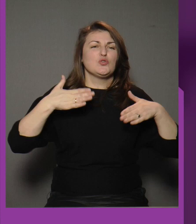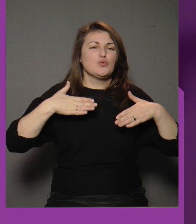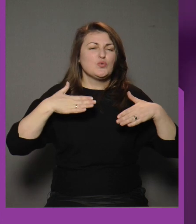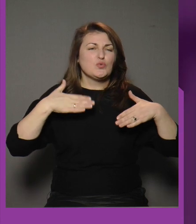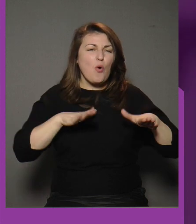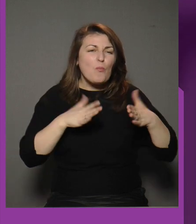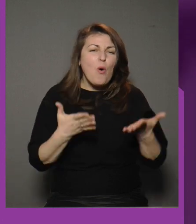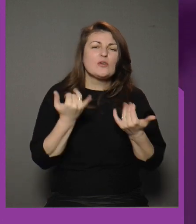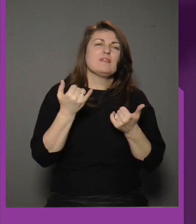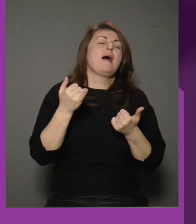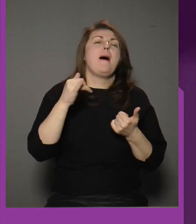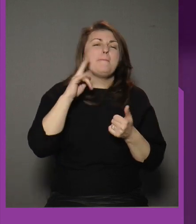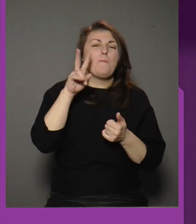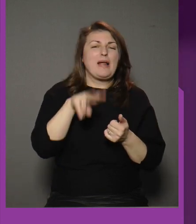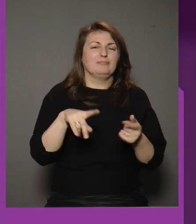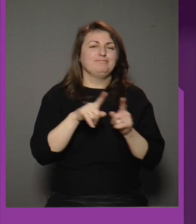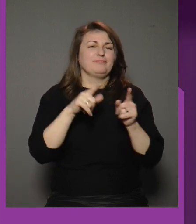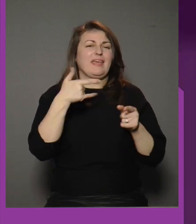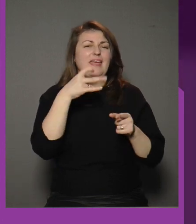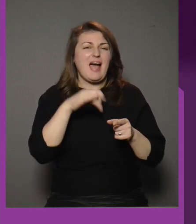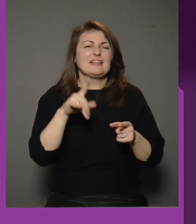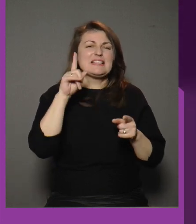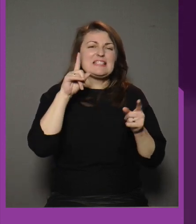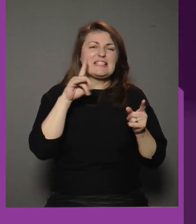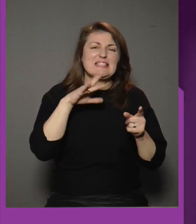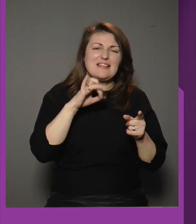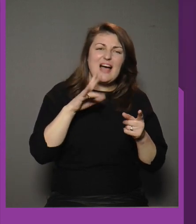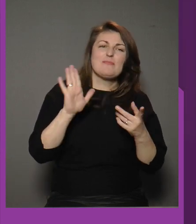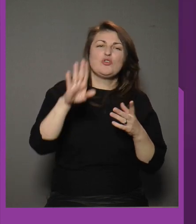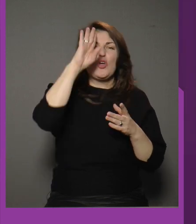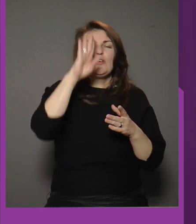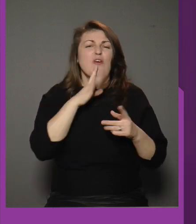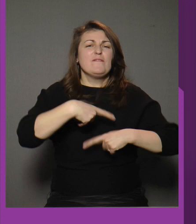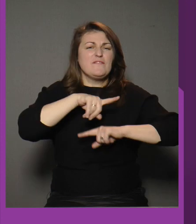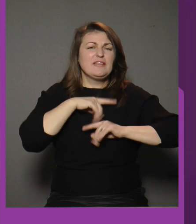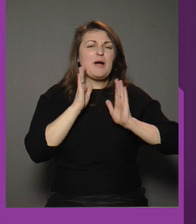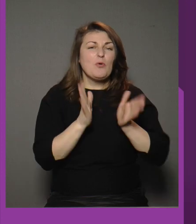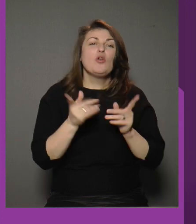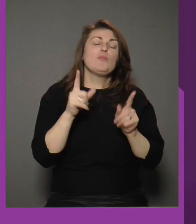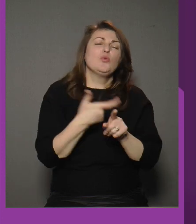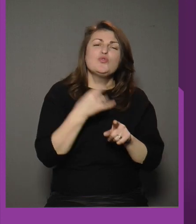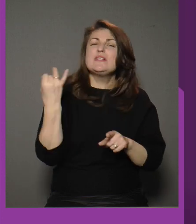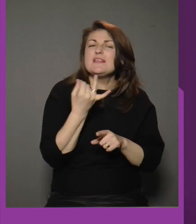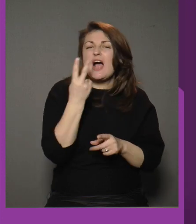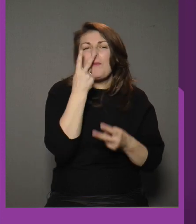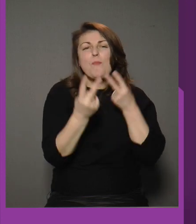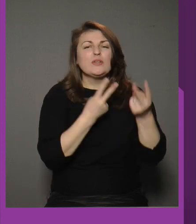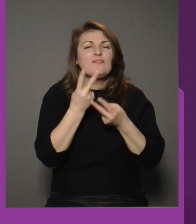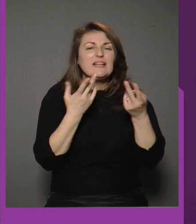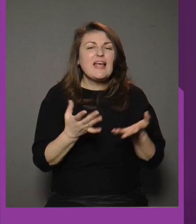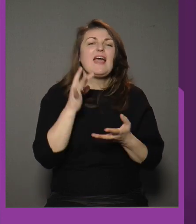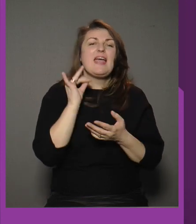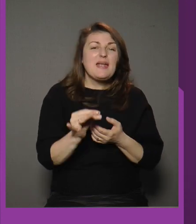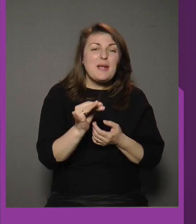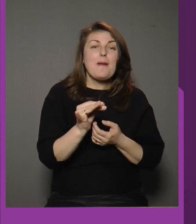сьогодні, паралельний гігант слалом, чоловіків, жінок, фінал відбудеться, тому вже дуже цікаво подивитися і